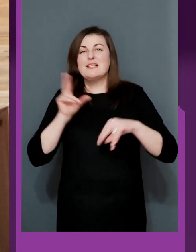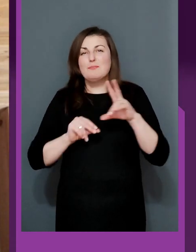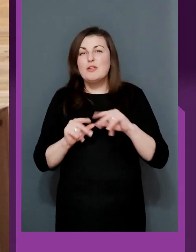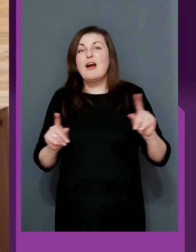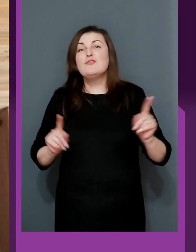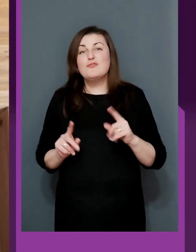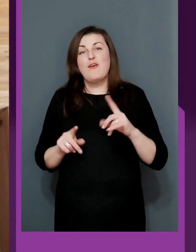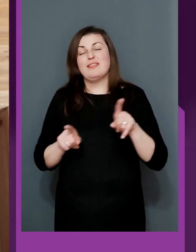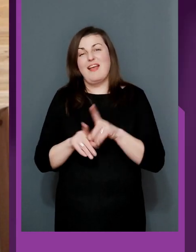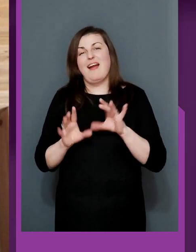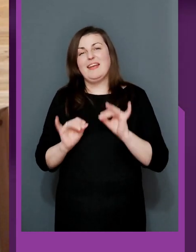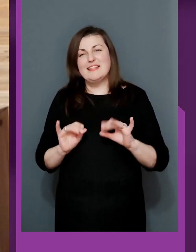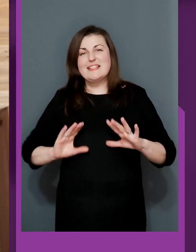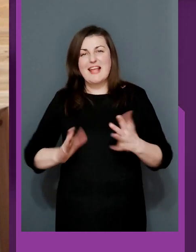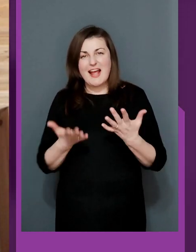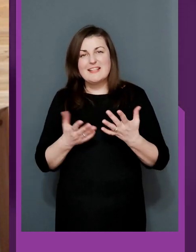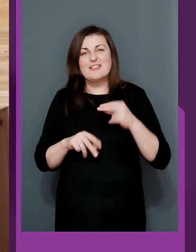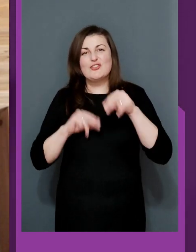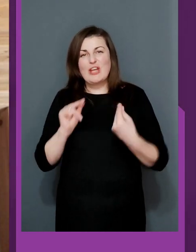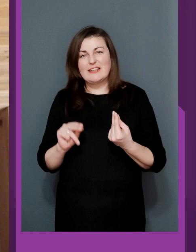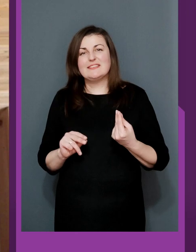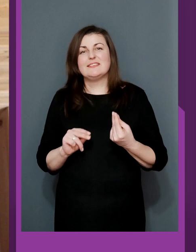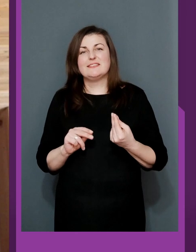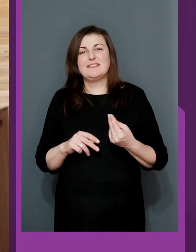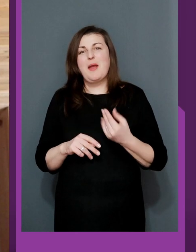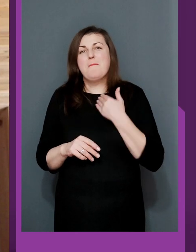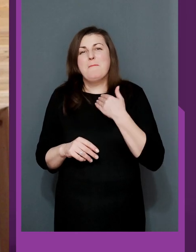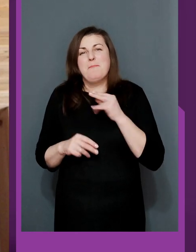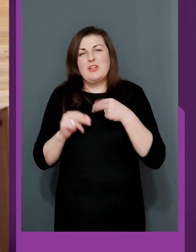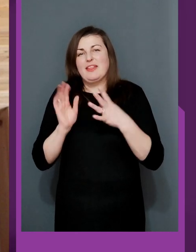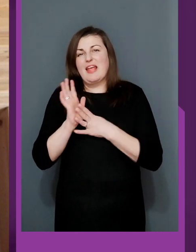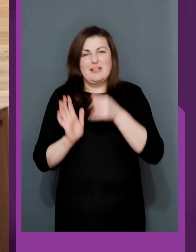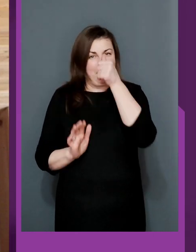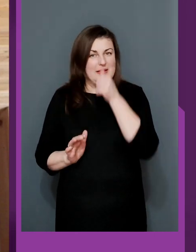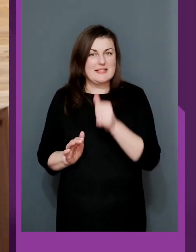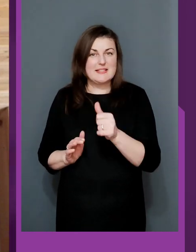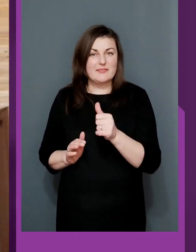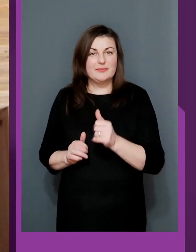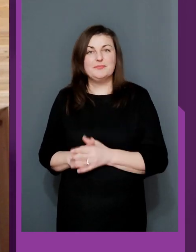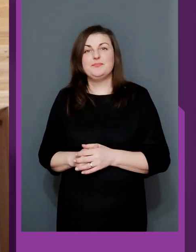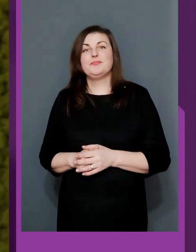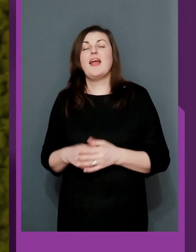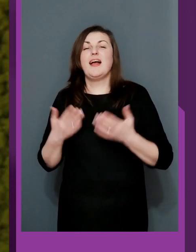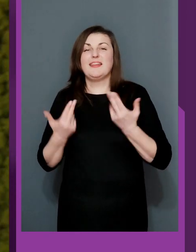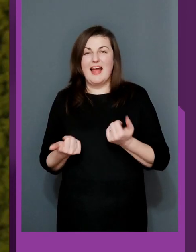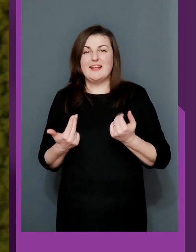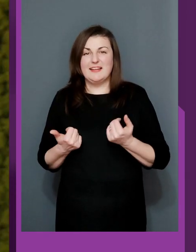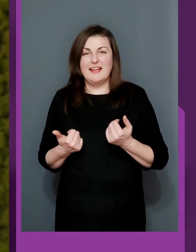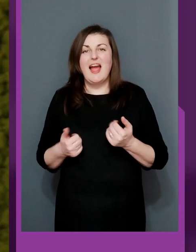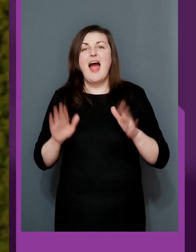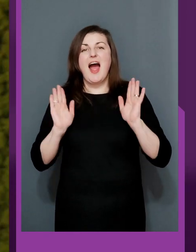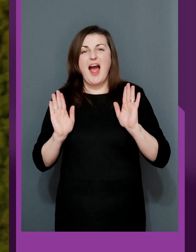сподіваюся що Так воно і станеться через Буквально через девть місяців так дай